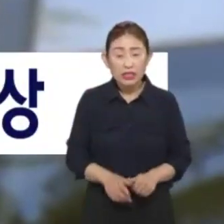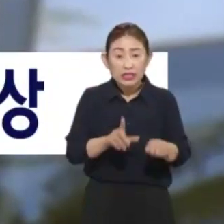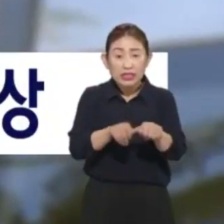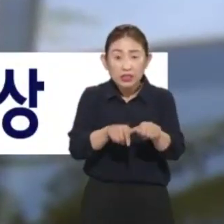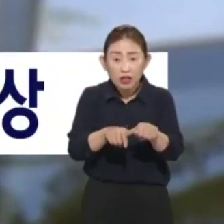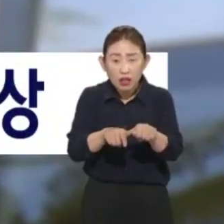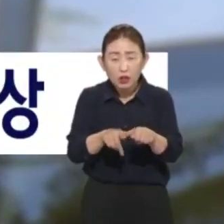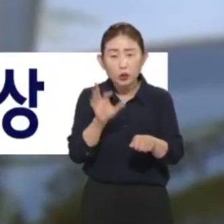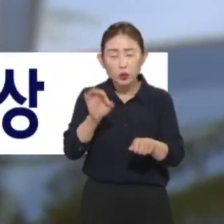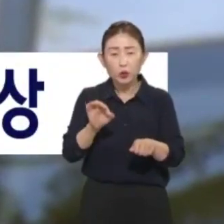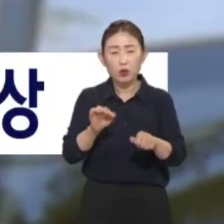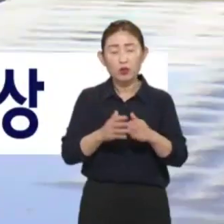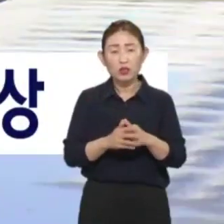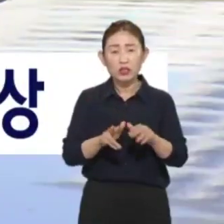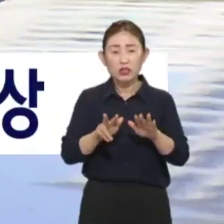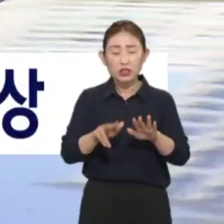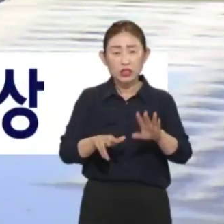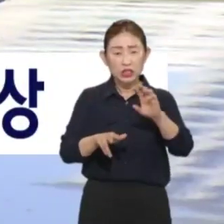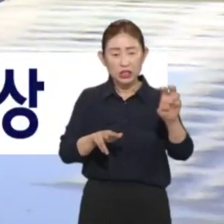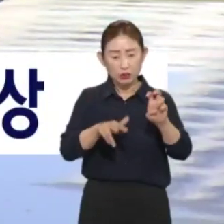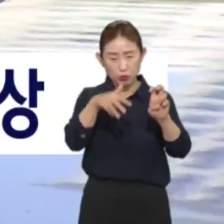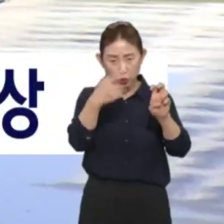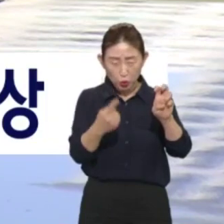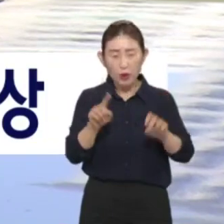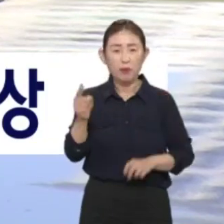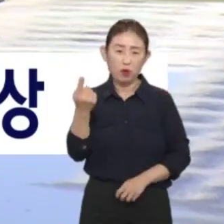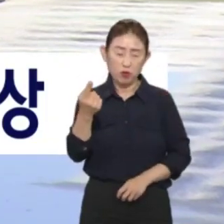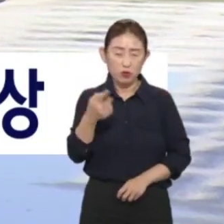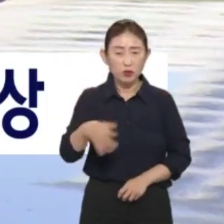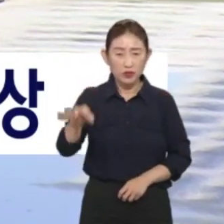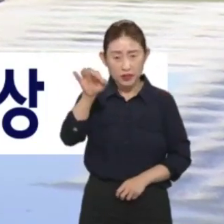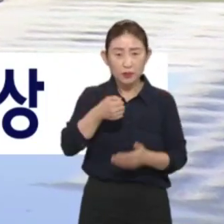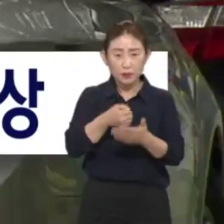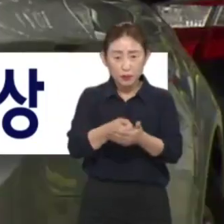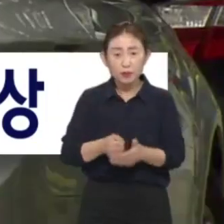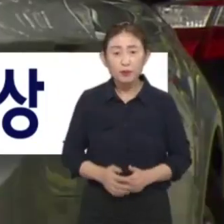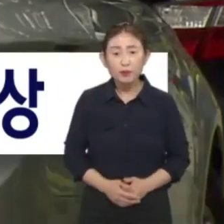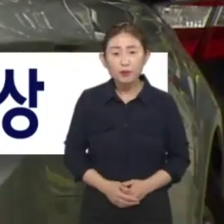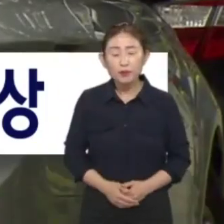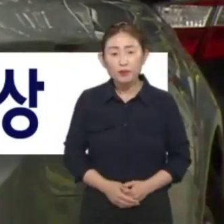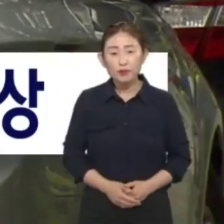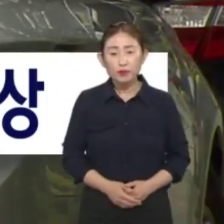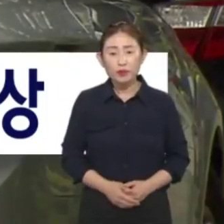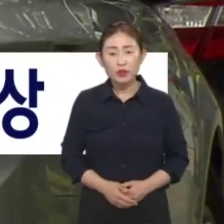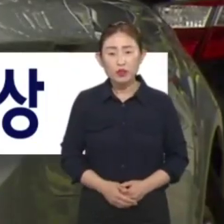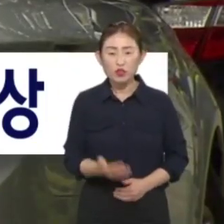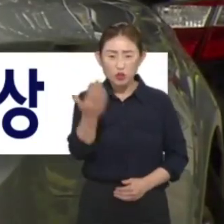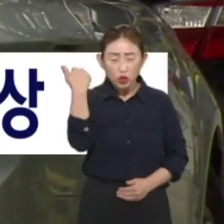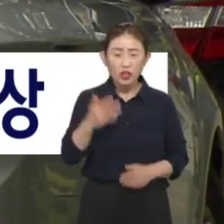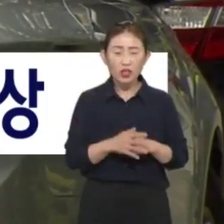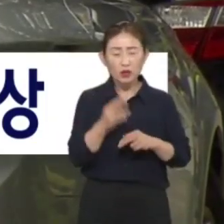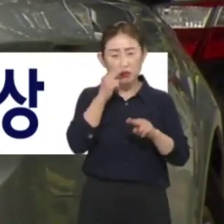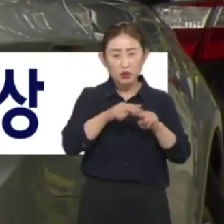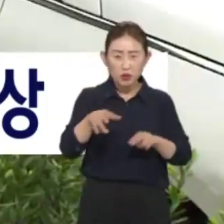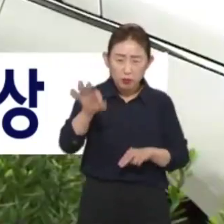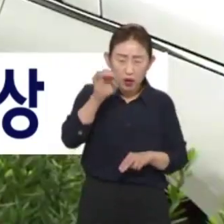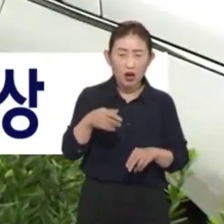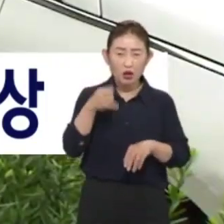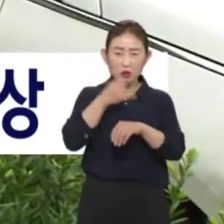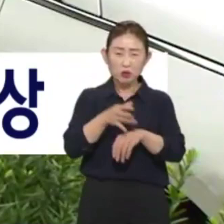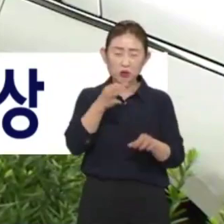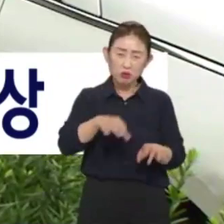시간요금 역시 25초당 100원에서 20초당 100원으로 인상된다고 밝혔습니다. 예산군은 그동안 유류비와 최저임금